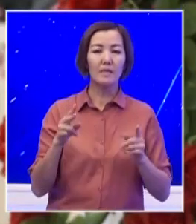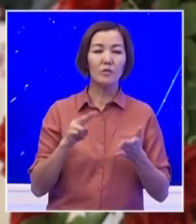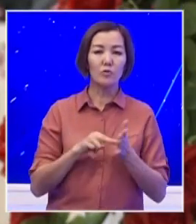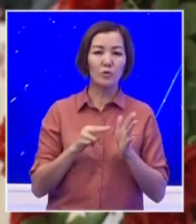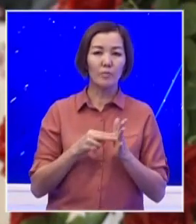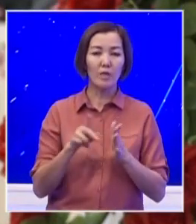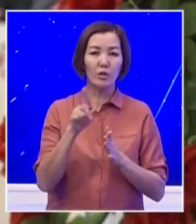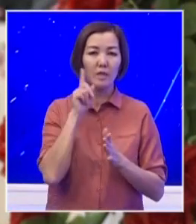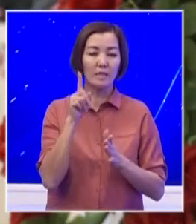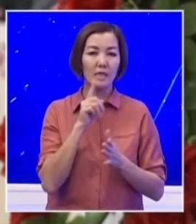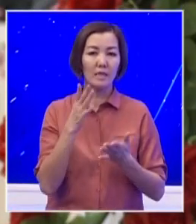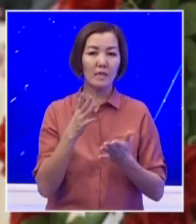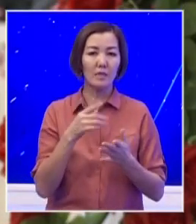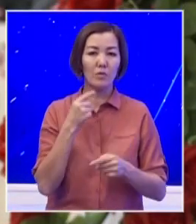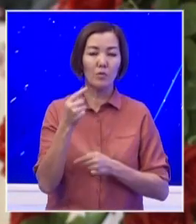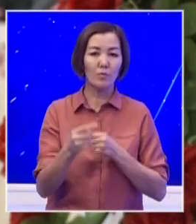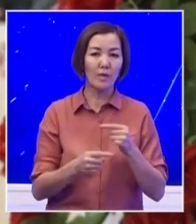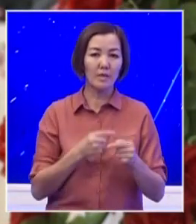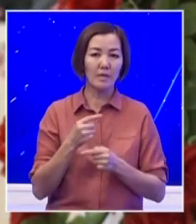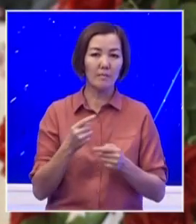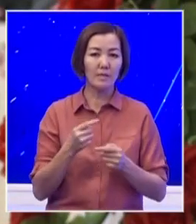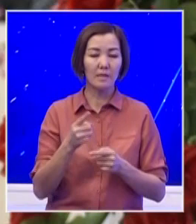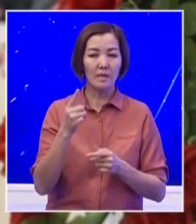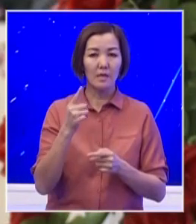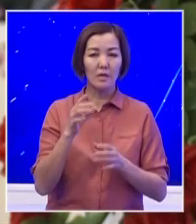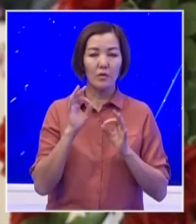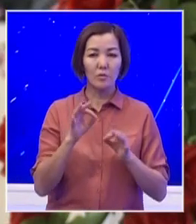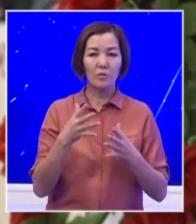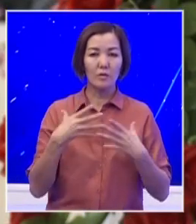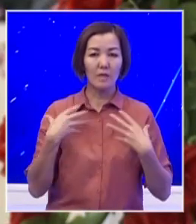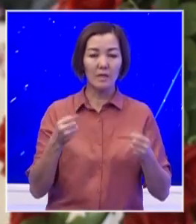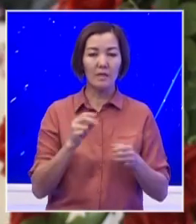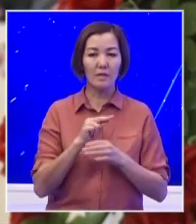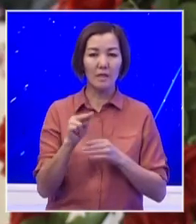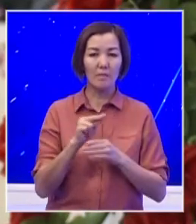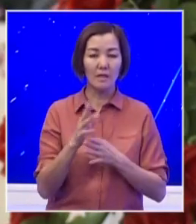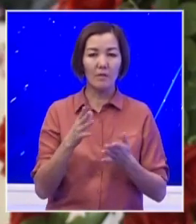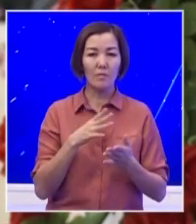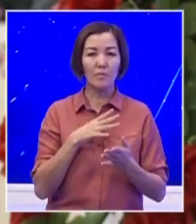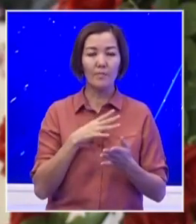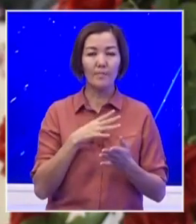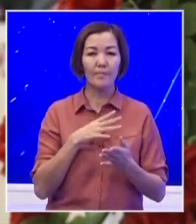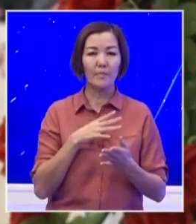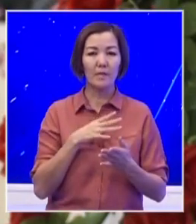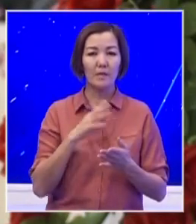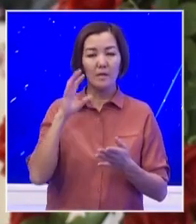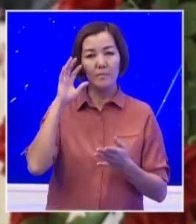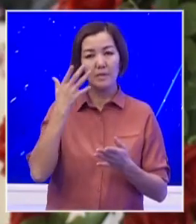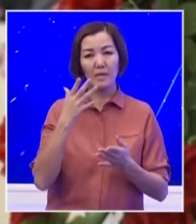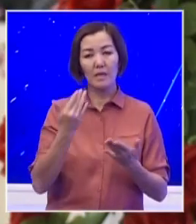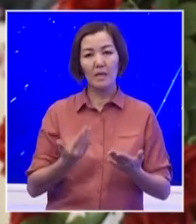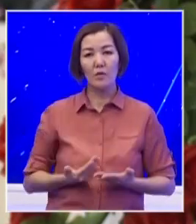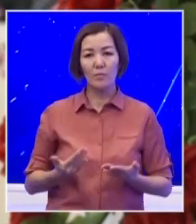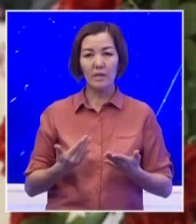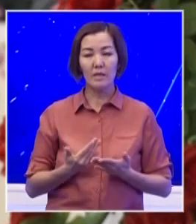және жастарды, ұрпақтарымызды саналы ғылып, тәрбиелеп шығару, және де психикалық,